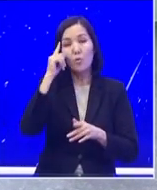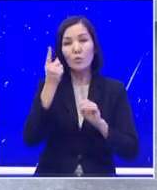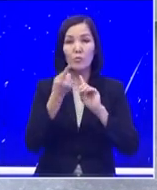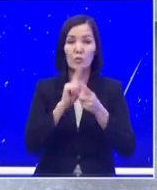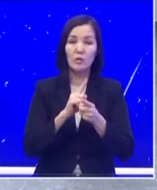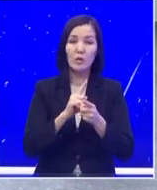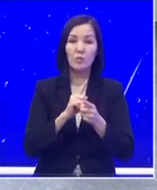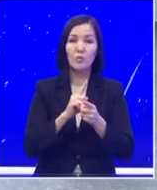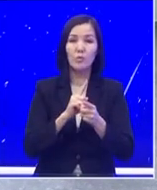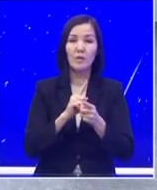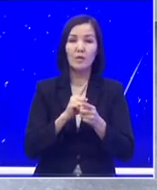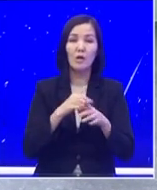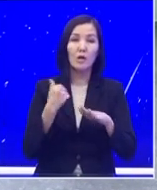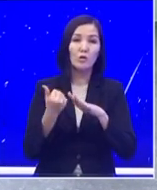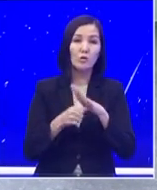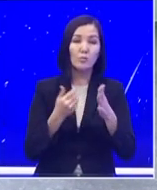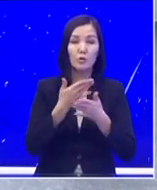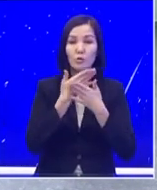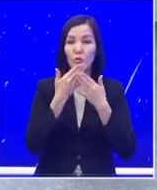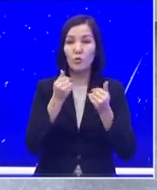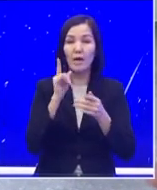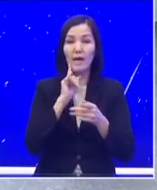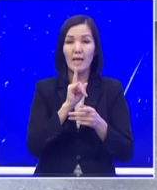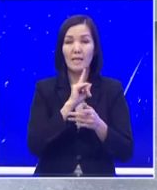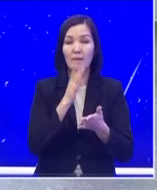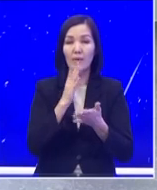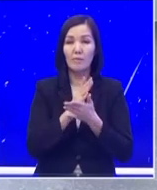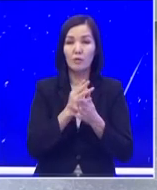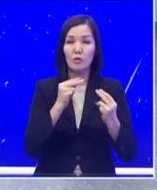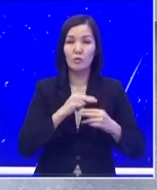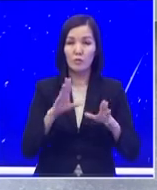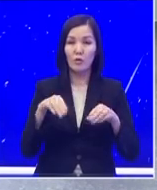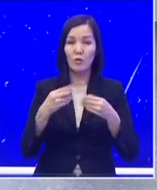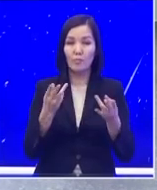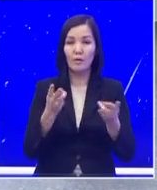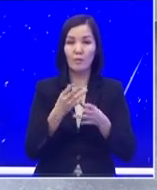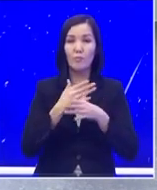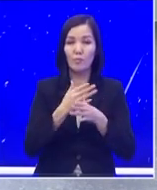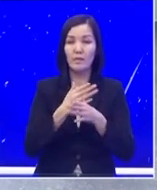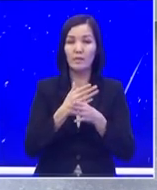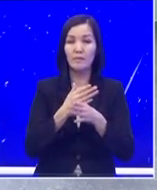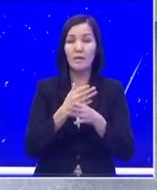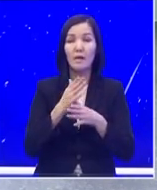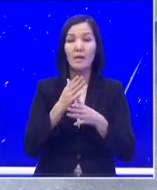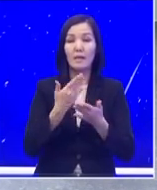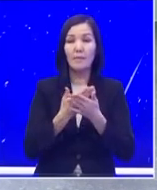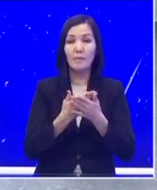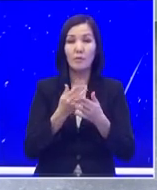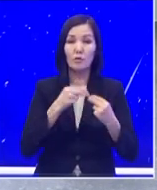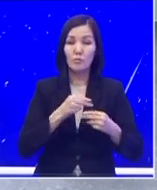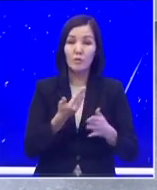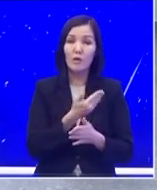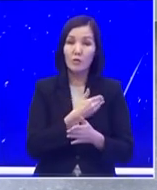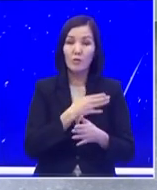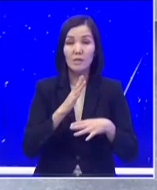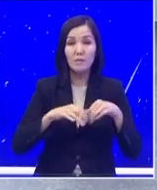мысалы, жұмыс жоқ әйелдер болып жатса, оларға жұмыс тауып беріп көмектесеміз. Если маман жұмыс істейін десе, бірақ